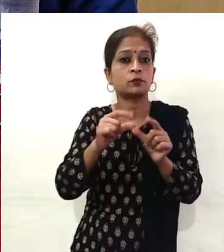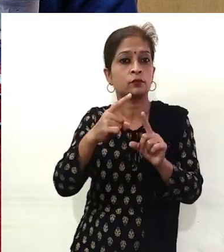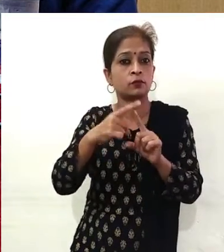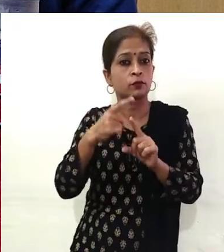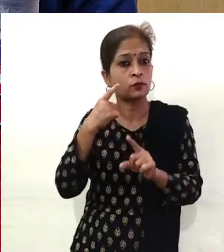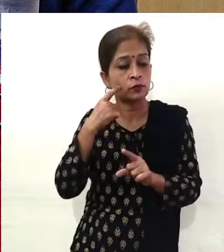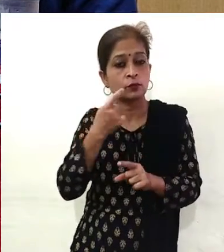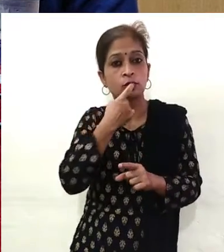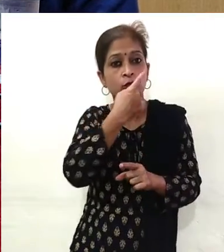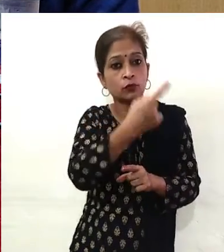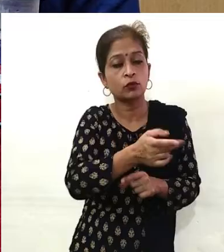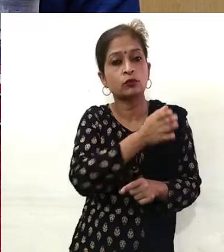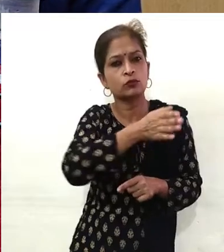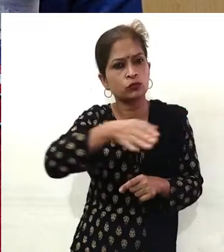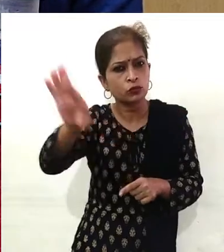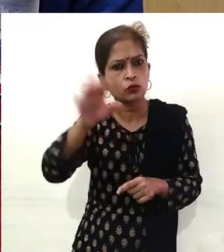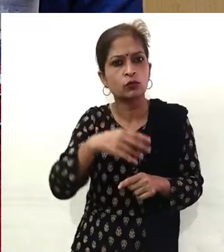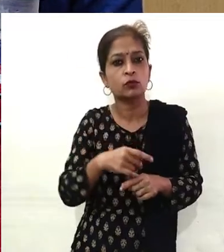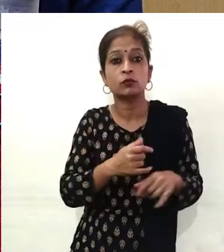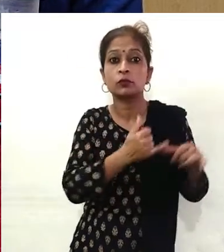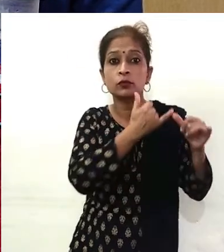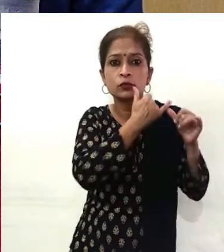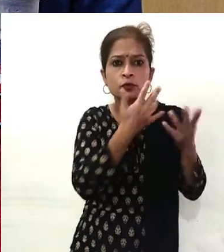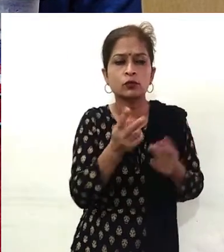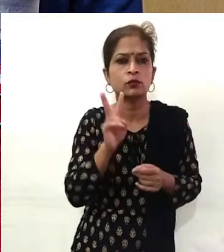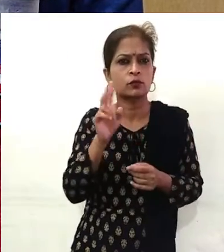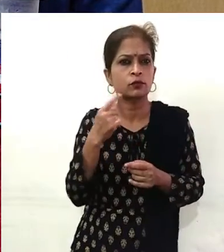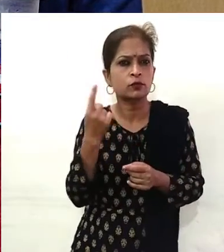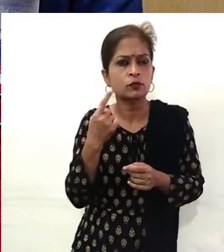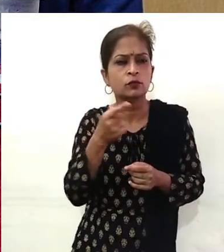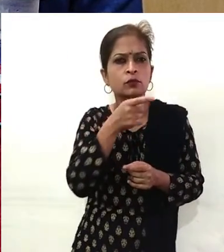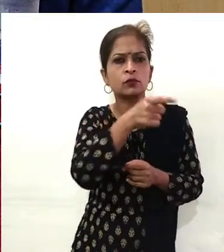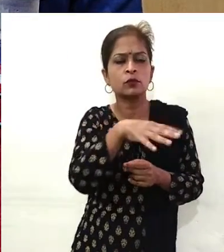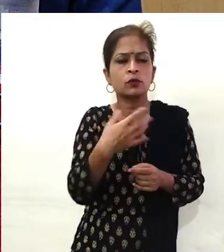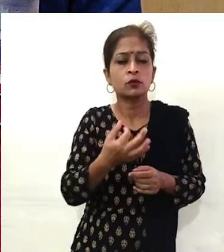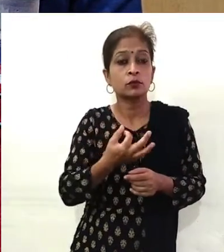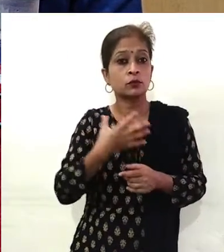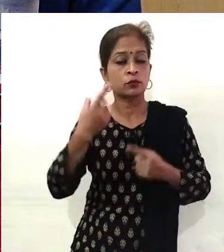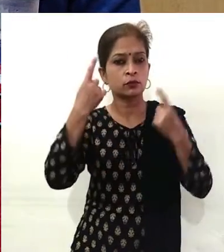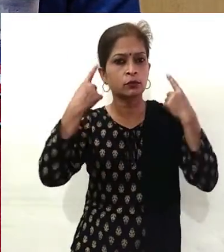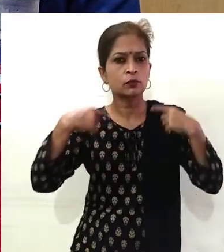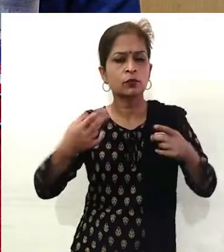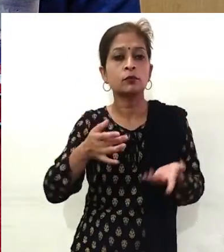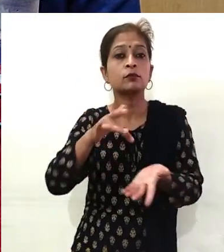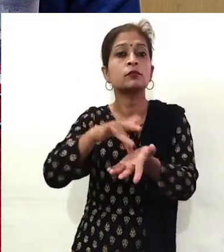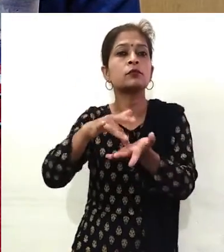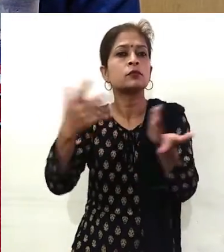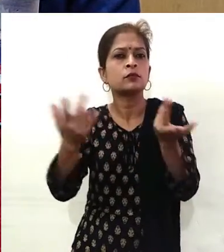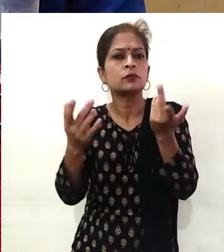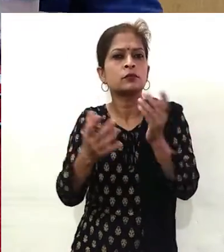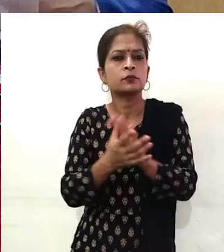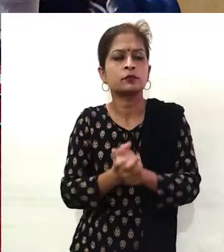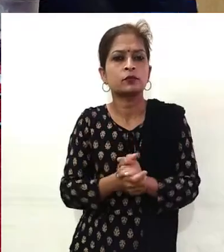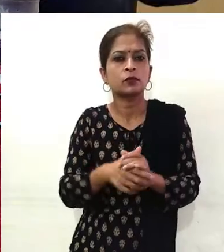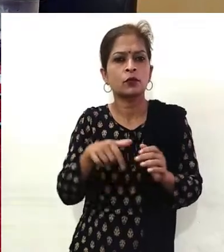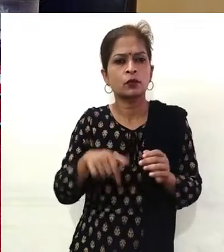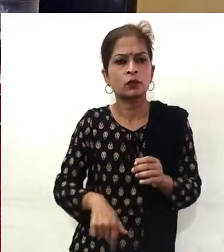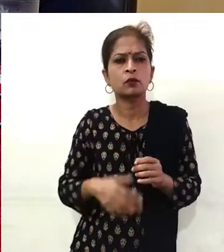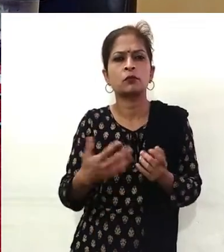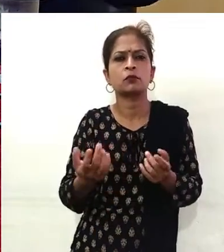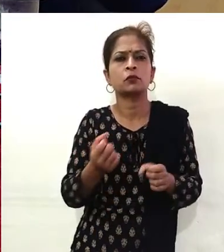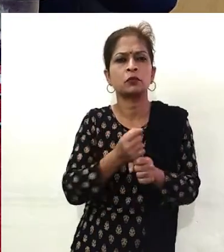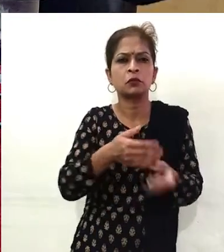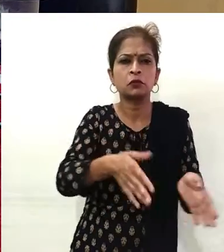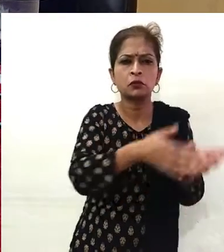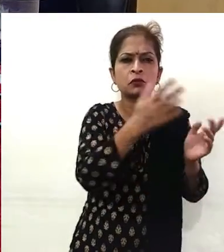लाओ कि ये माधव, ये कृष्ण, ये विष्णु, इनका जो ये दिव्य रूप है वो कहाँ है। तो देश